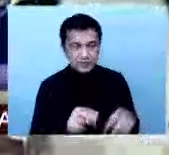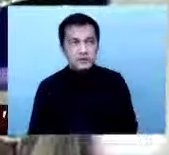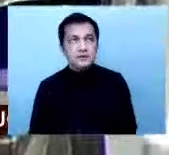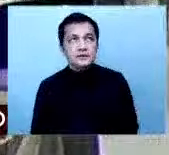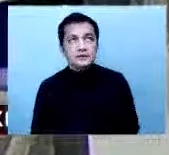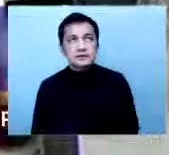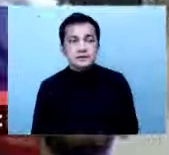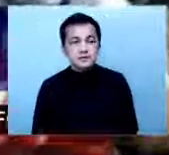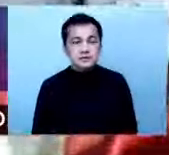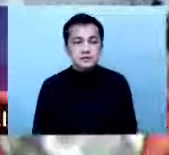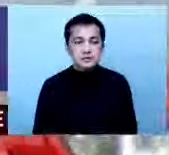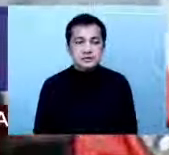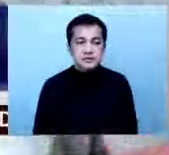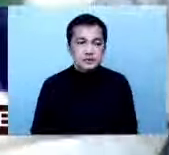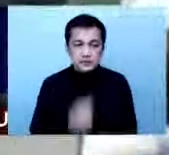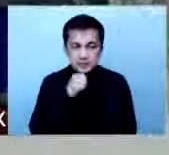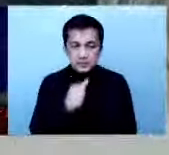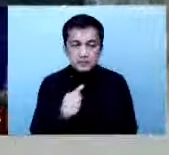hindi